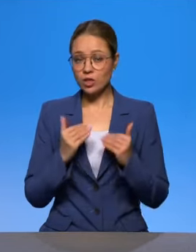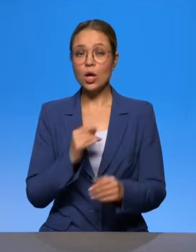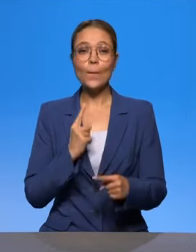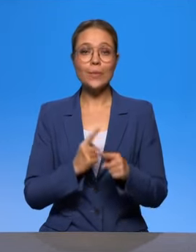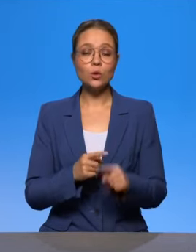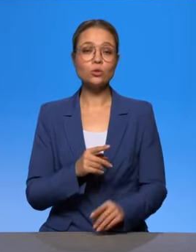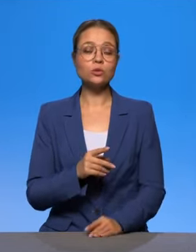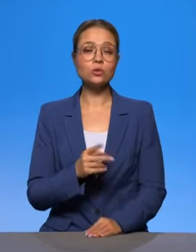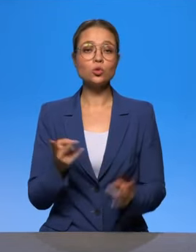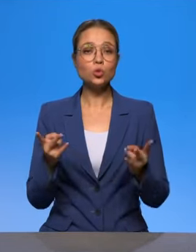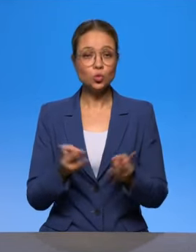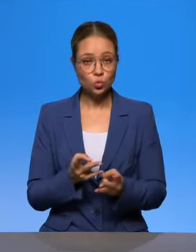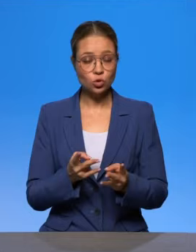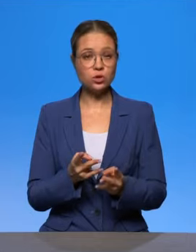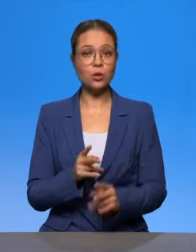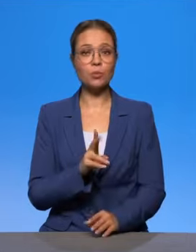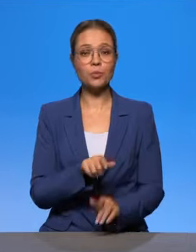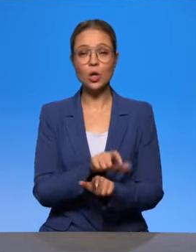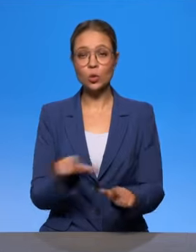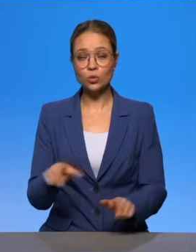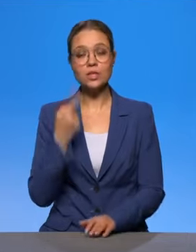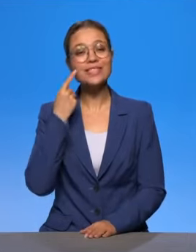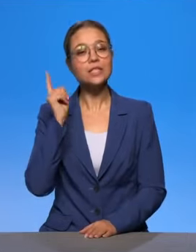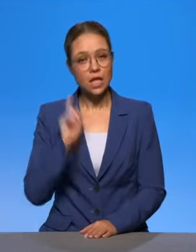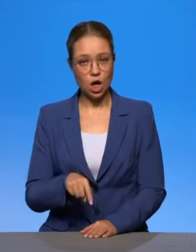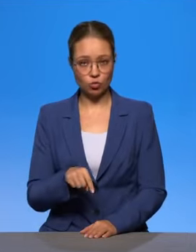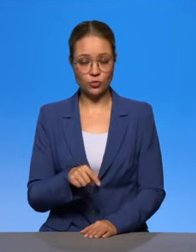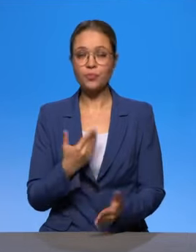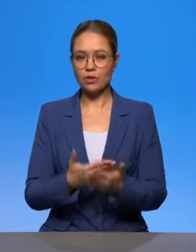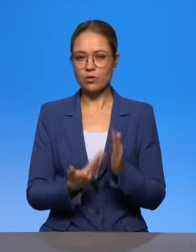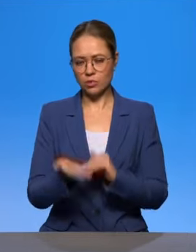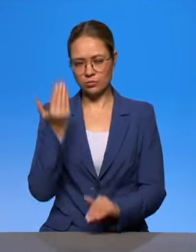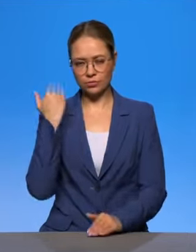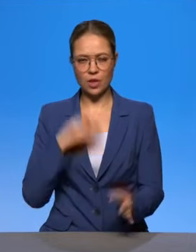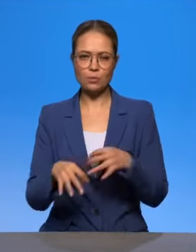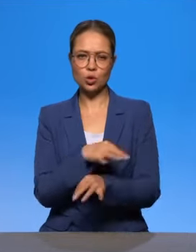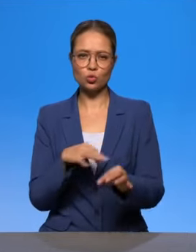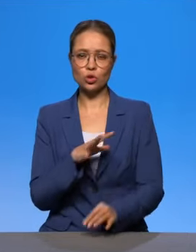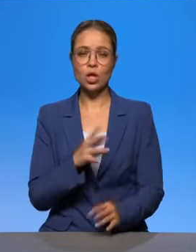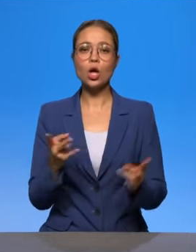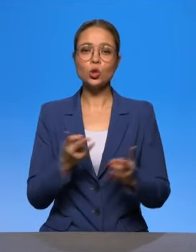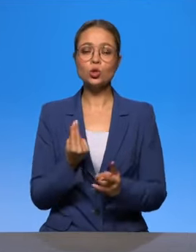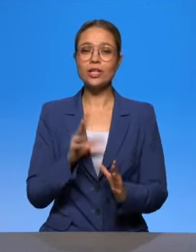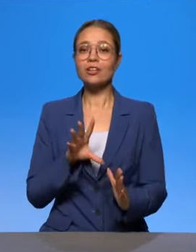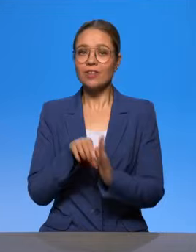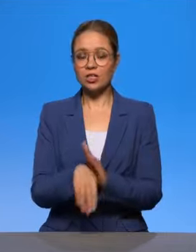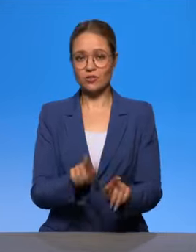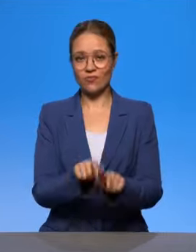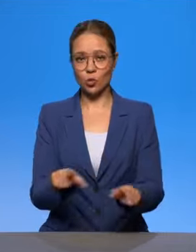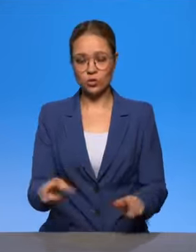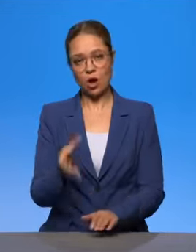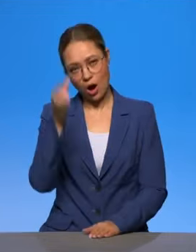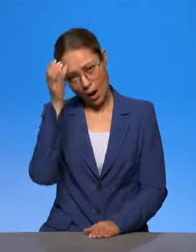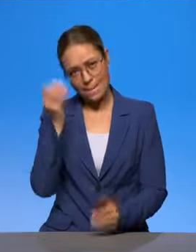были знающие и компетентные. Мы с вами как-то говорили, нужно вкладывать человеческий капитал в образование,